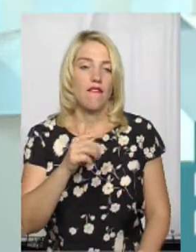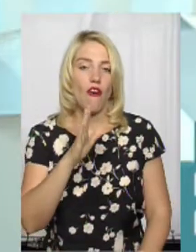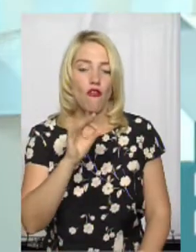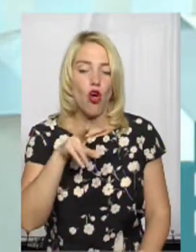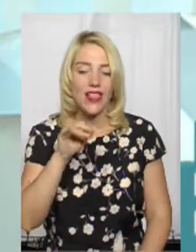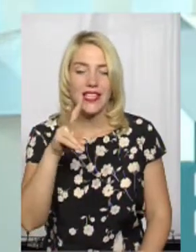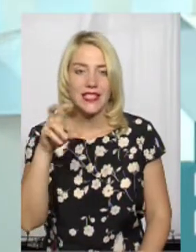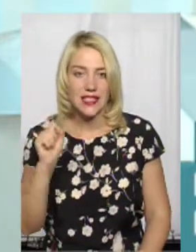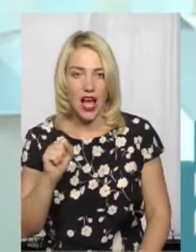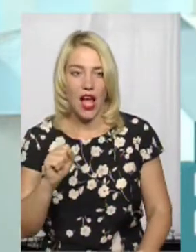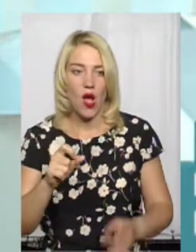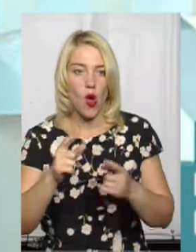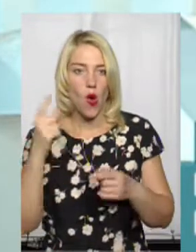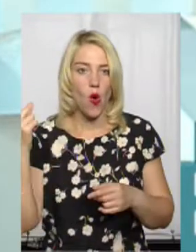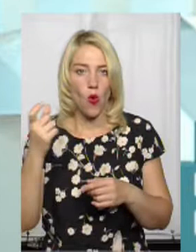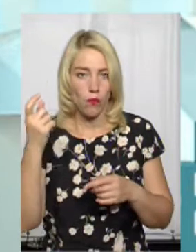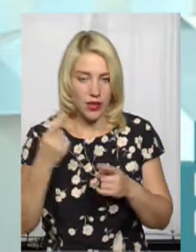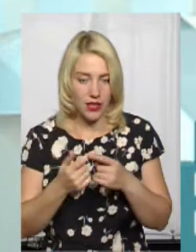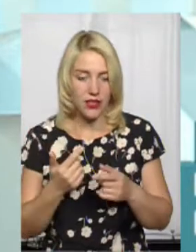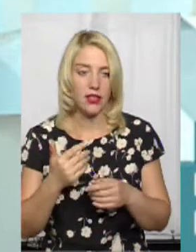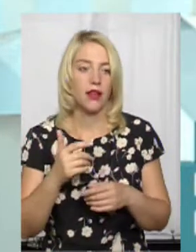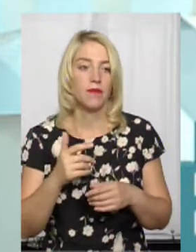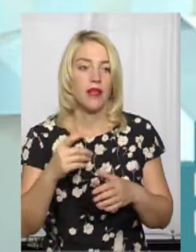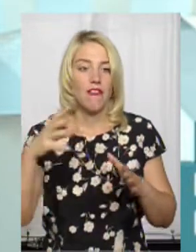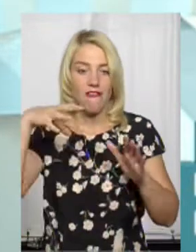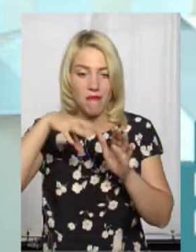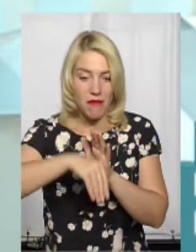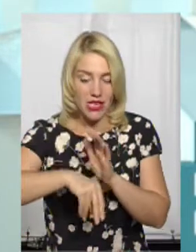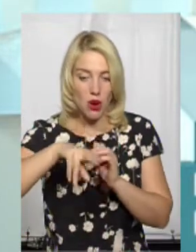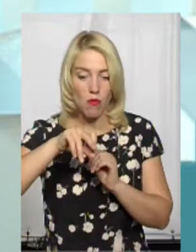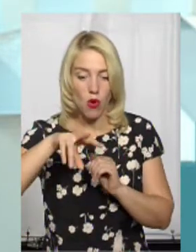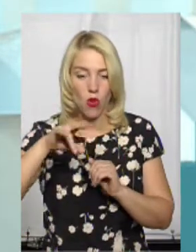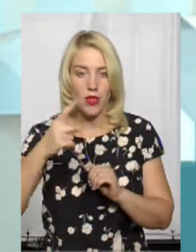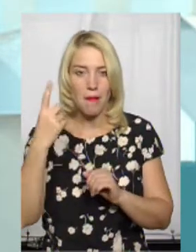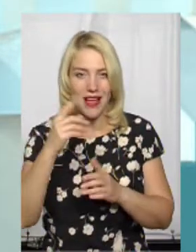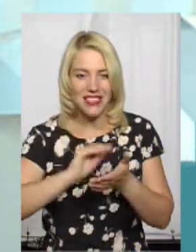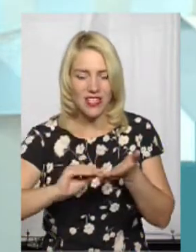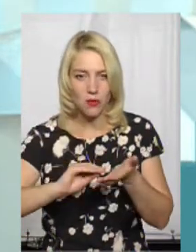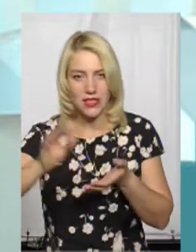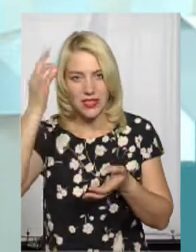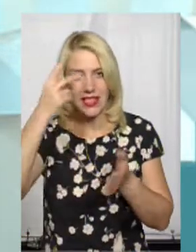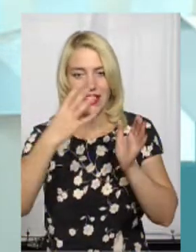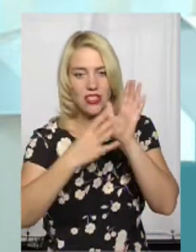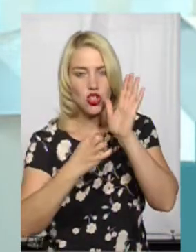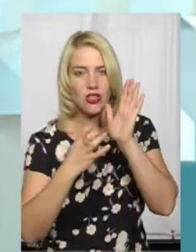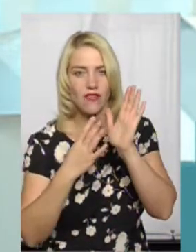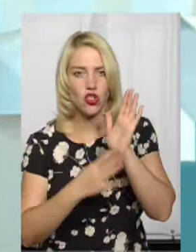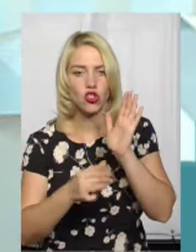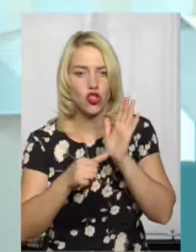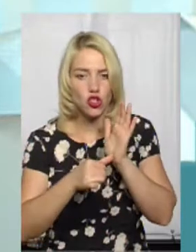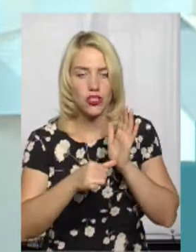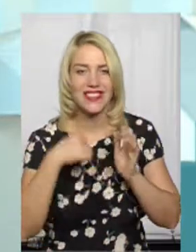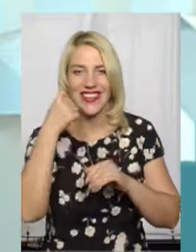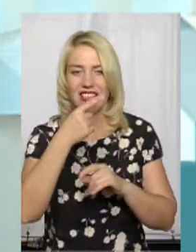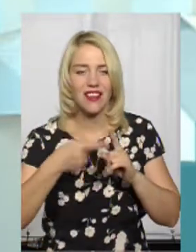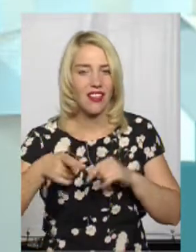що в межах міста Полонного, нагадаю, що перша літописна згадка 996 рік, найдавніша в